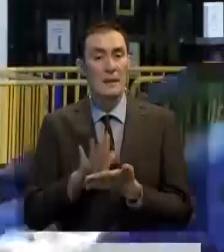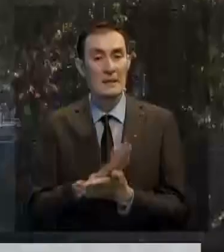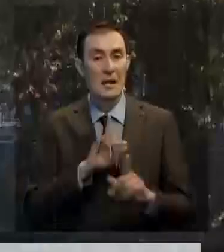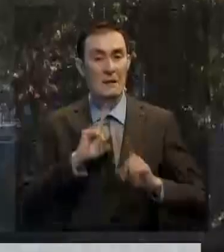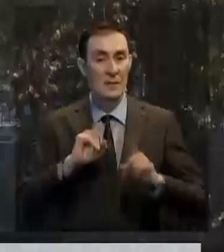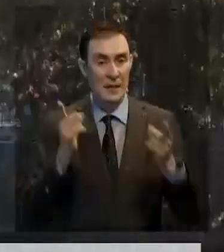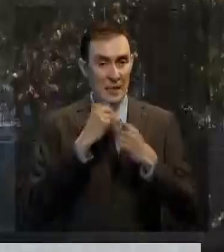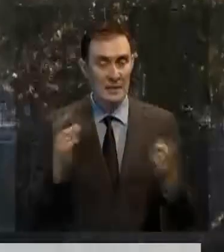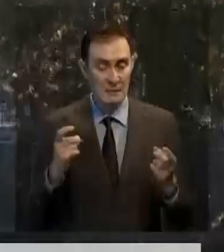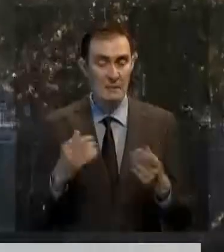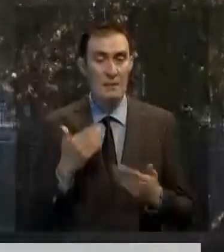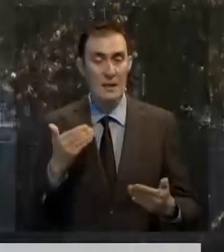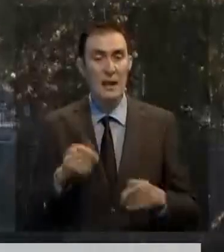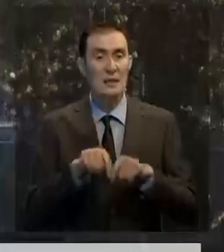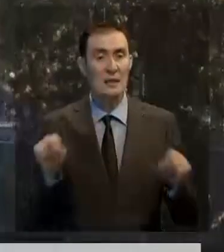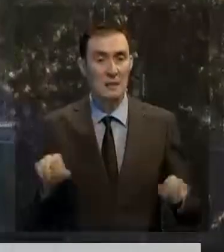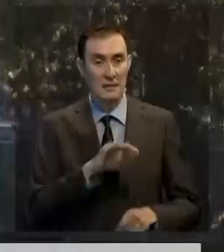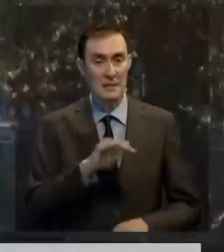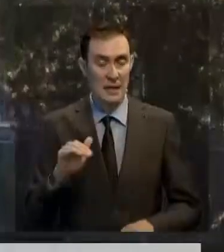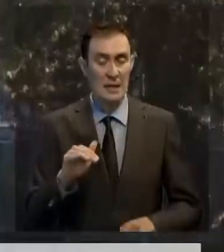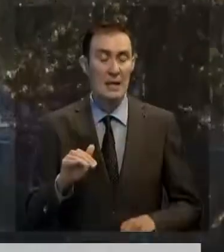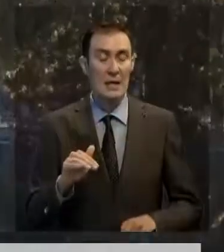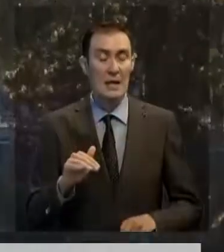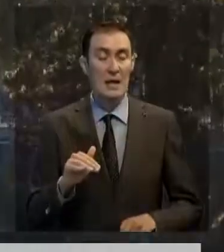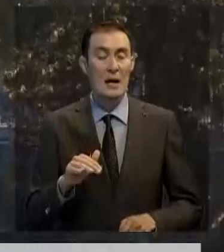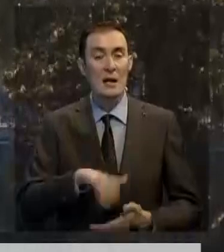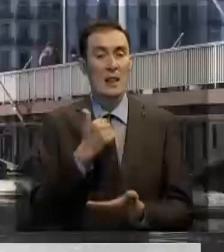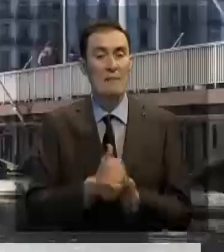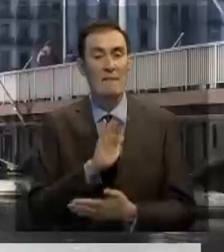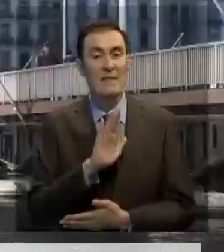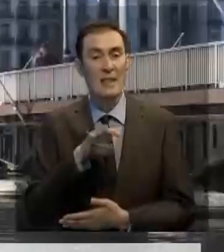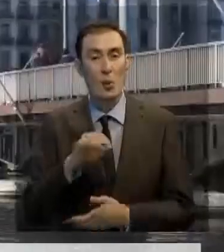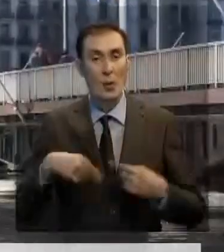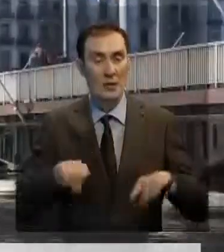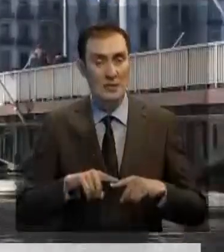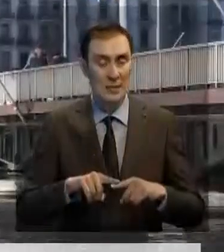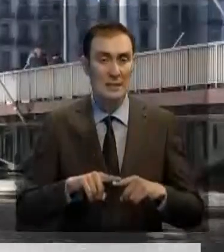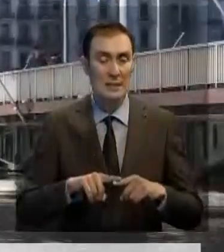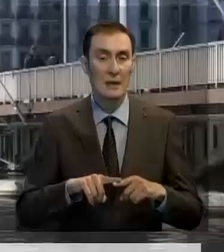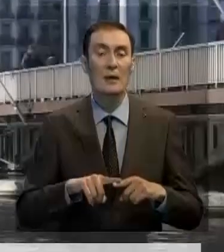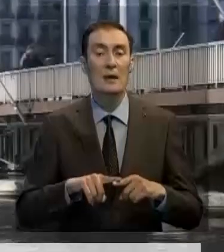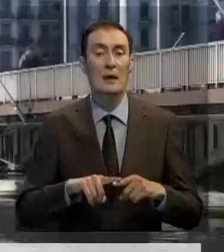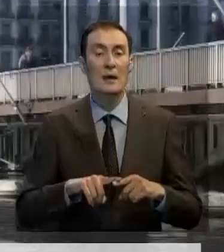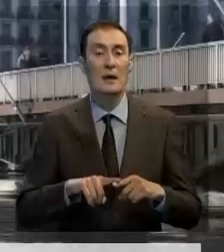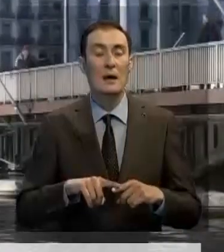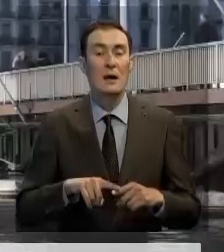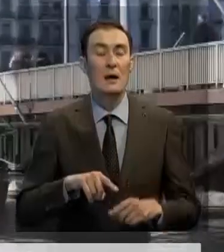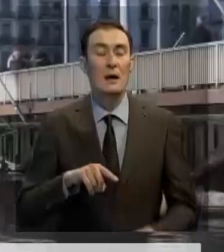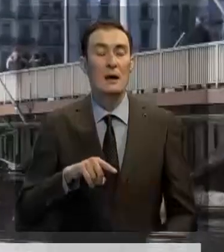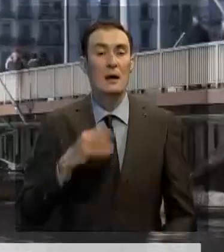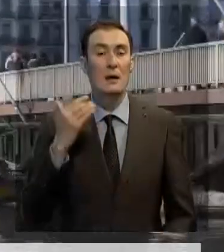перед официальным открытием, перед церемонией, глава ВТО Нгози Аконджи